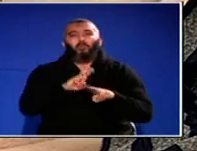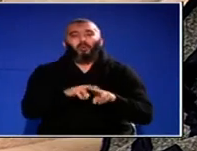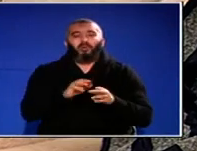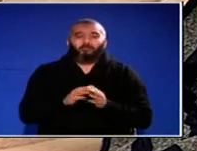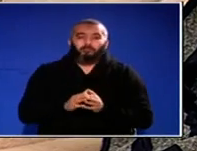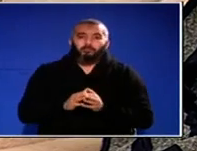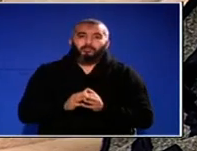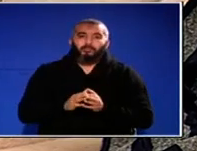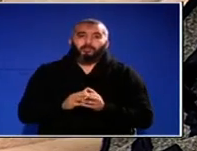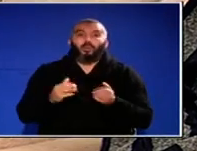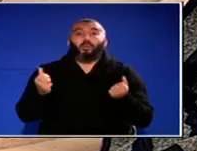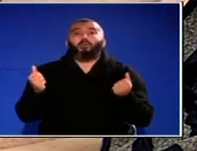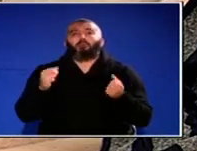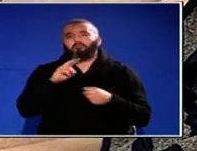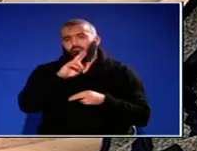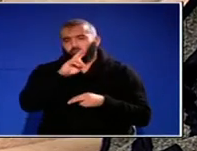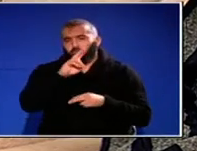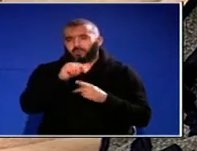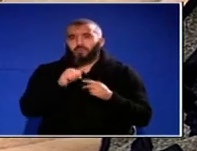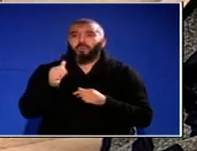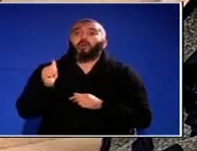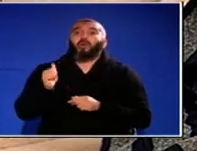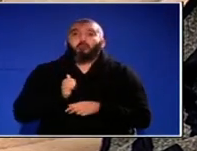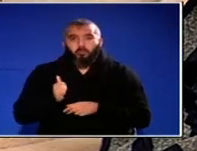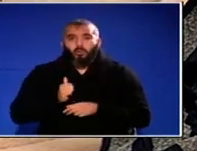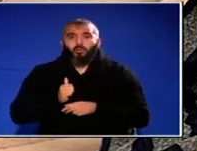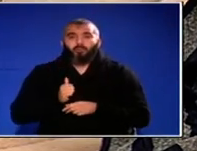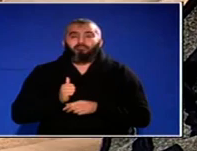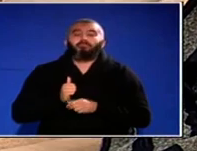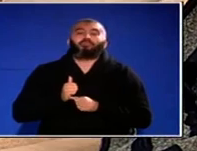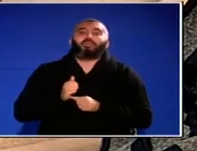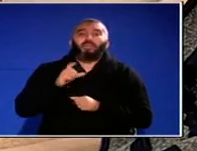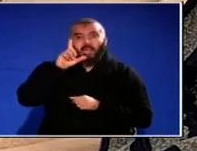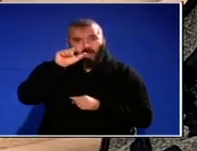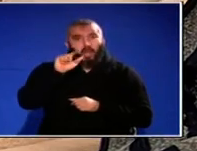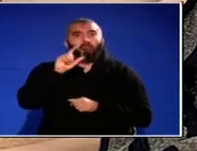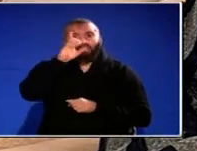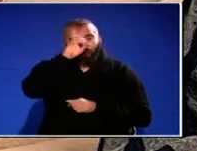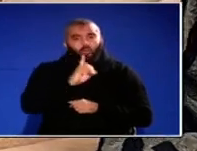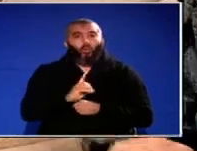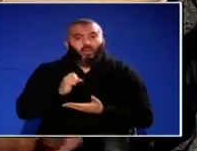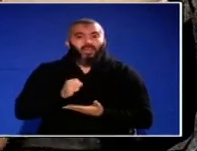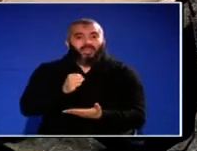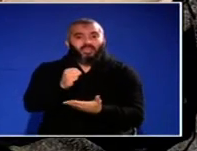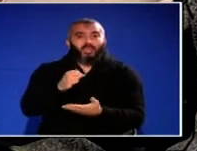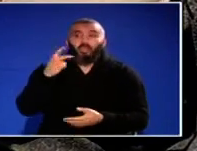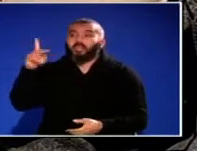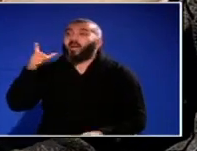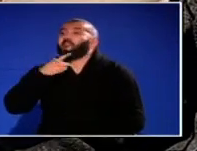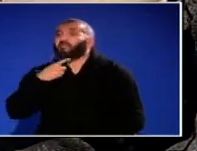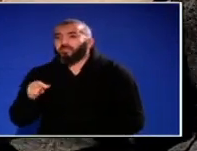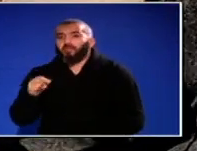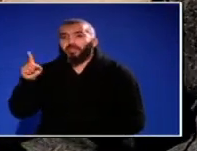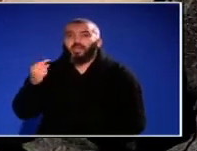هل ترث الأم ابنها الذي سبقها بالوفاة؟ نعم أيوة. الأم ترث أكيد عندها سدس. نعم سدس